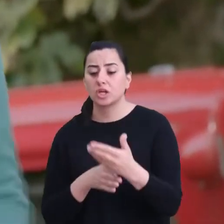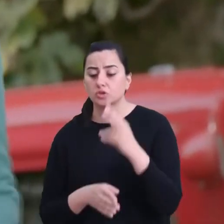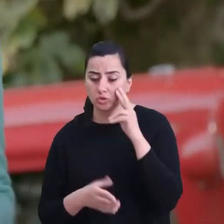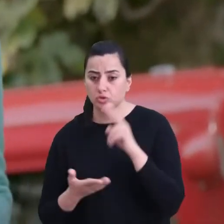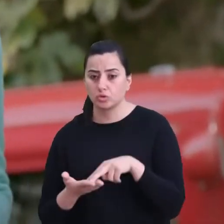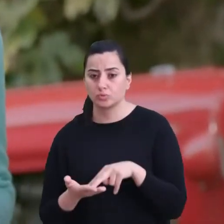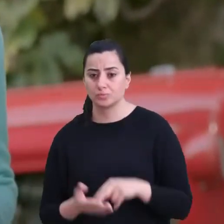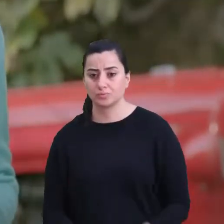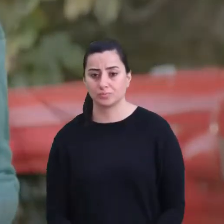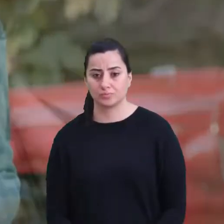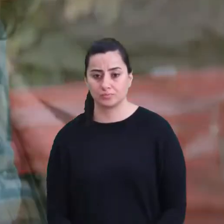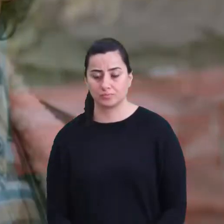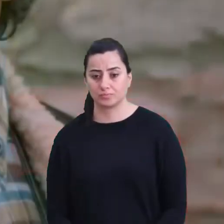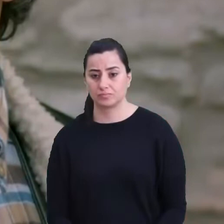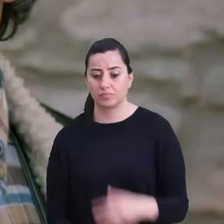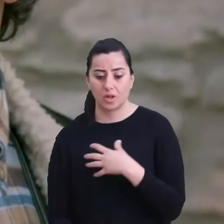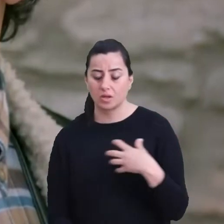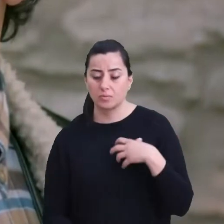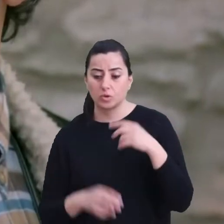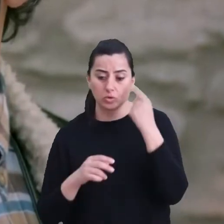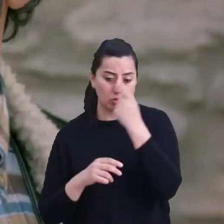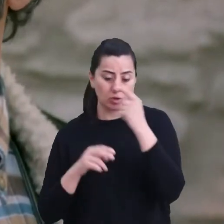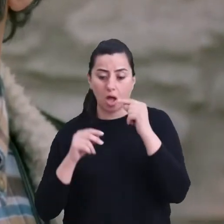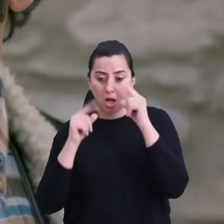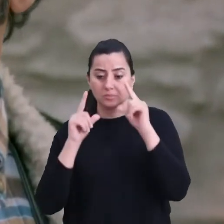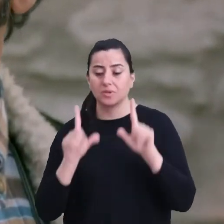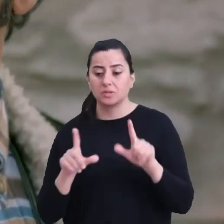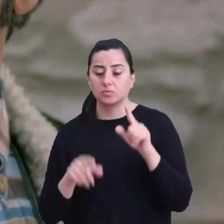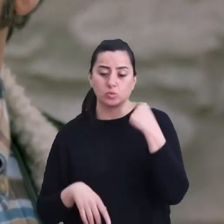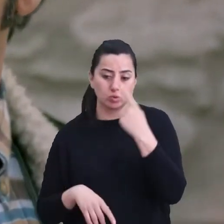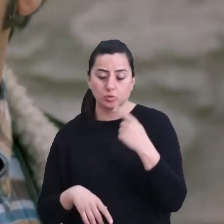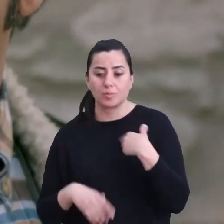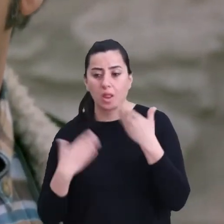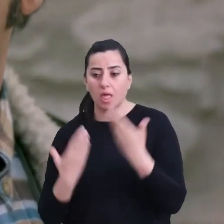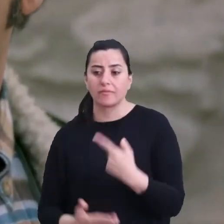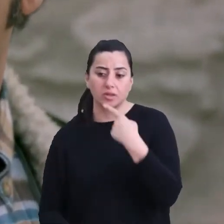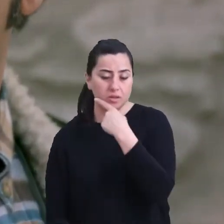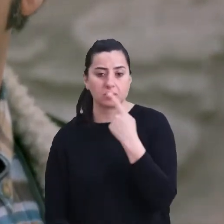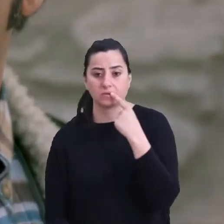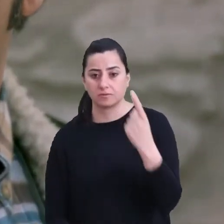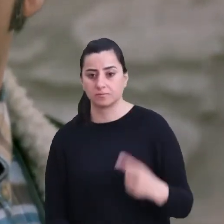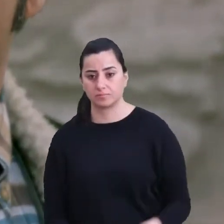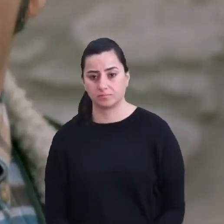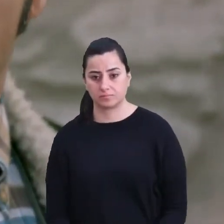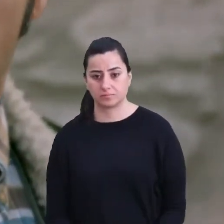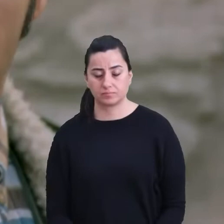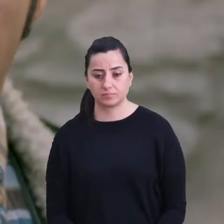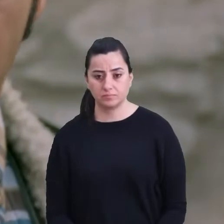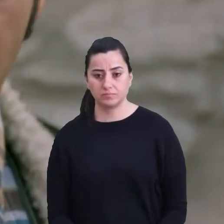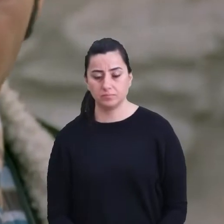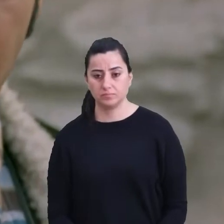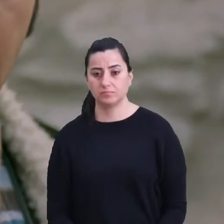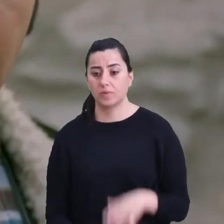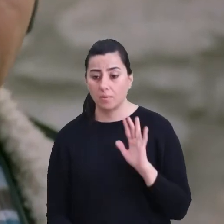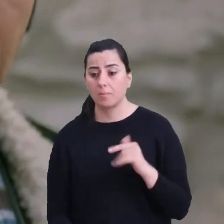gördüm. Anamın gözlerini açtırmam lazım. Ondan evet dedim ben köstencelen kızına. Ama